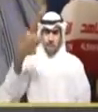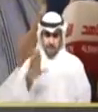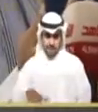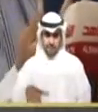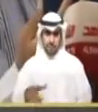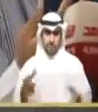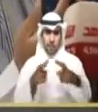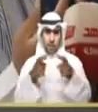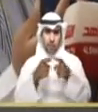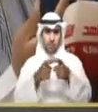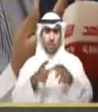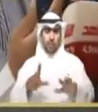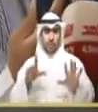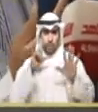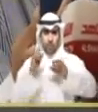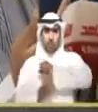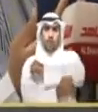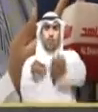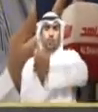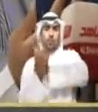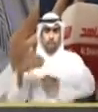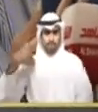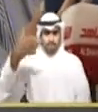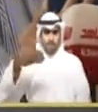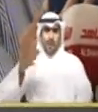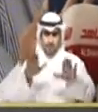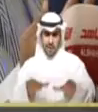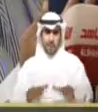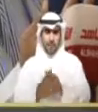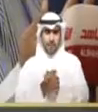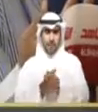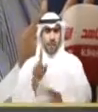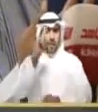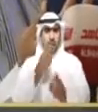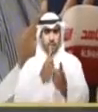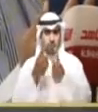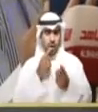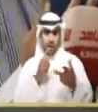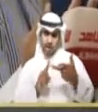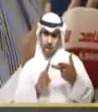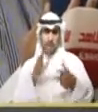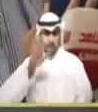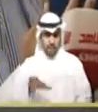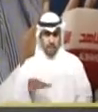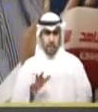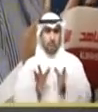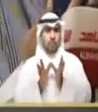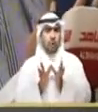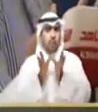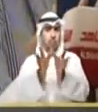اجتماع قادم في الأسبوع القادم، وراح أيضا نناقش مجموعة